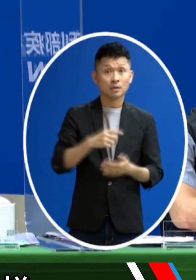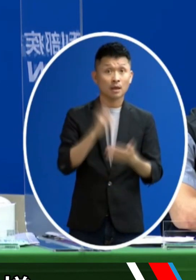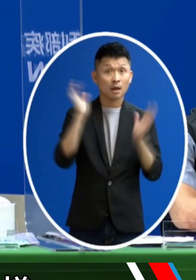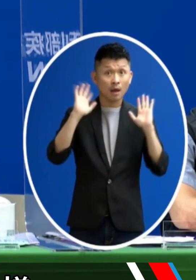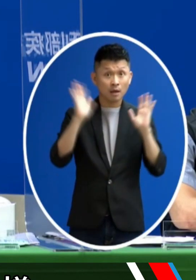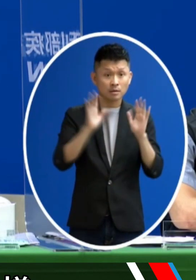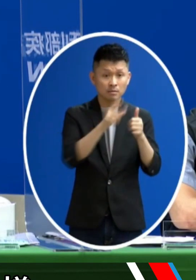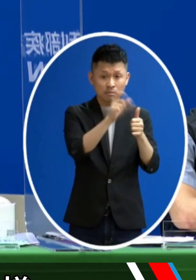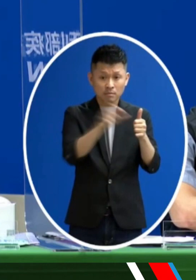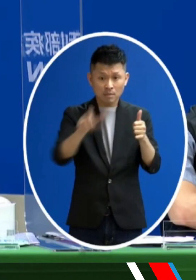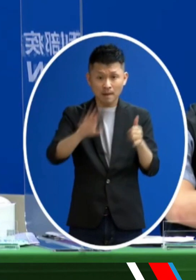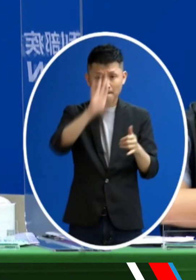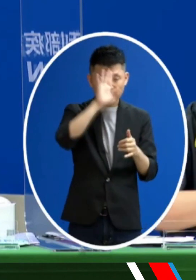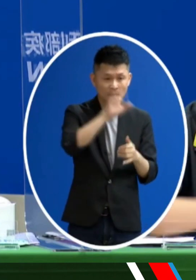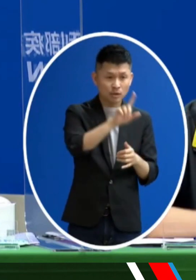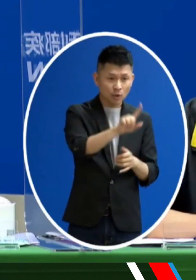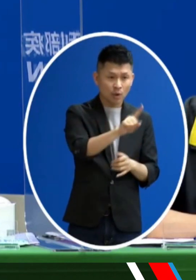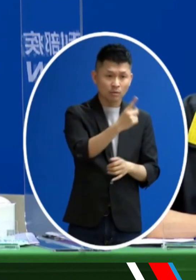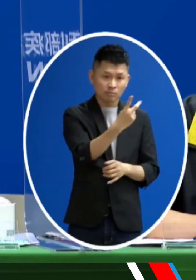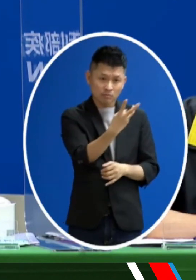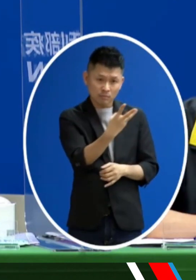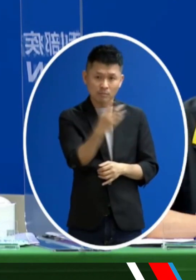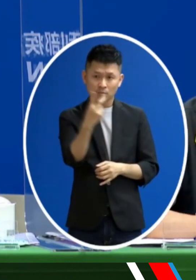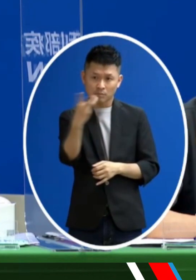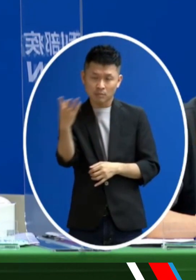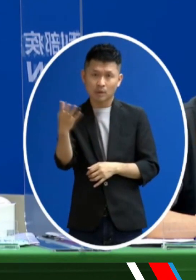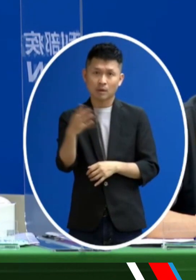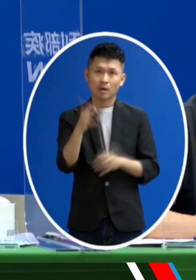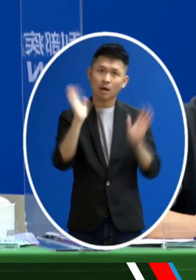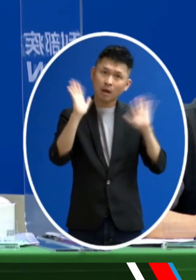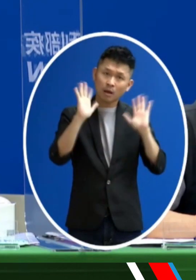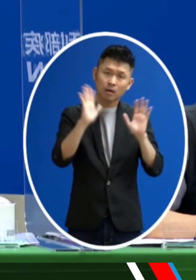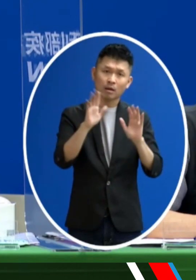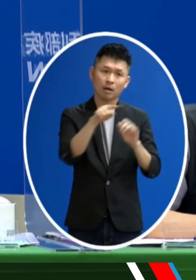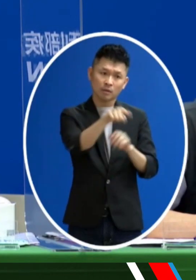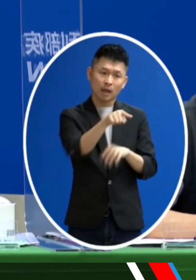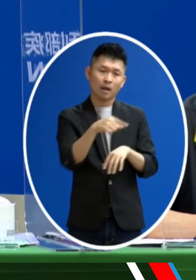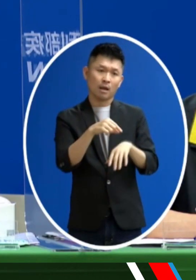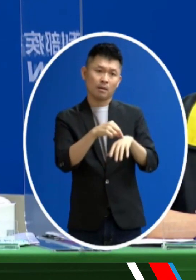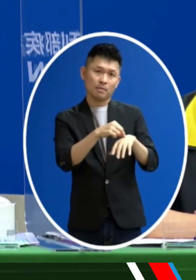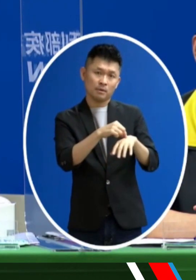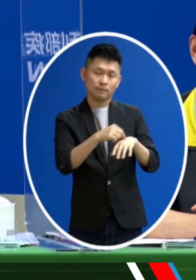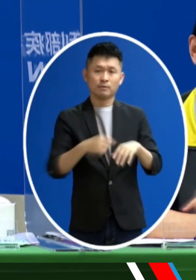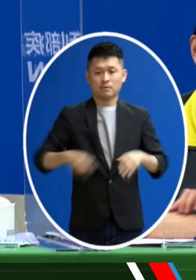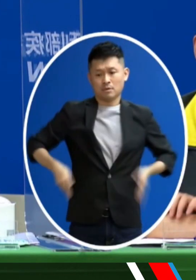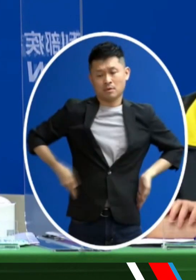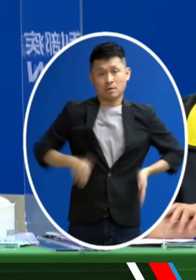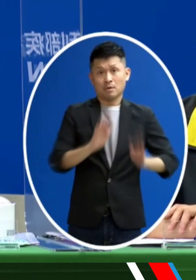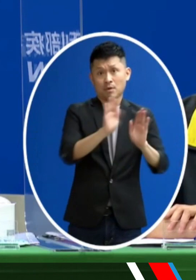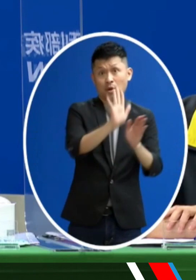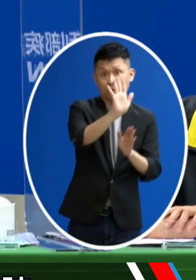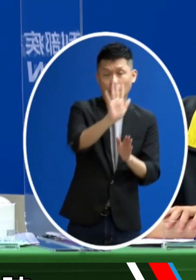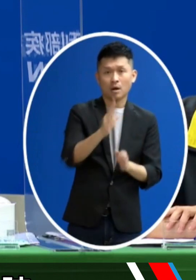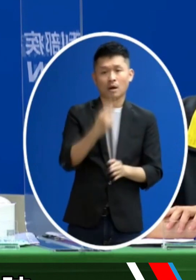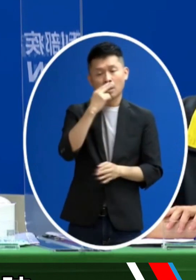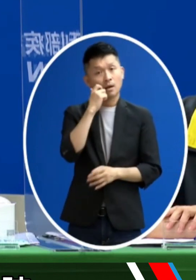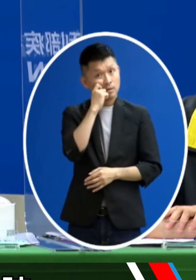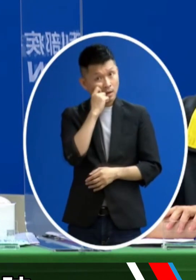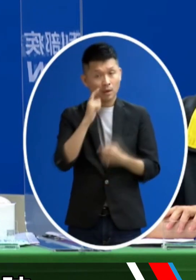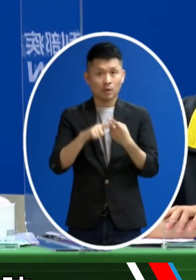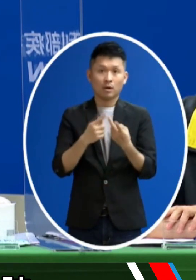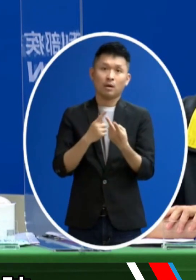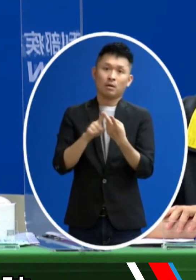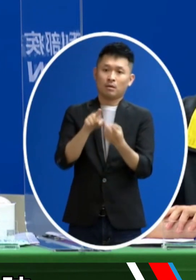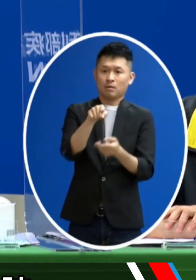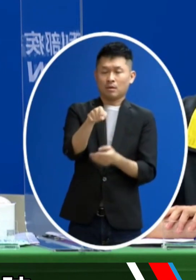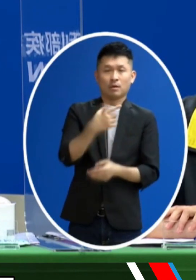孩子的组合也不一样，有些人可能是皮肤，然后肾脏啊，然后这个休克，那也有些人是心